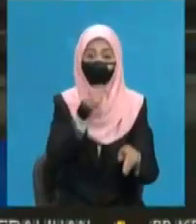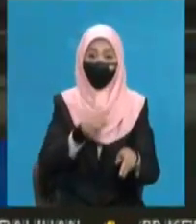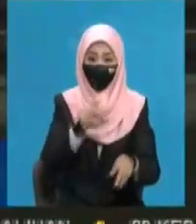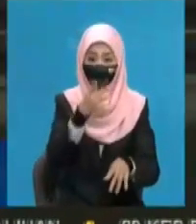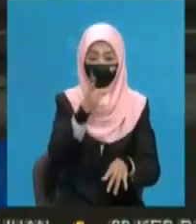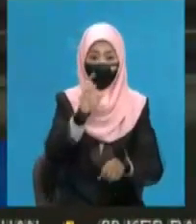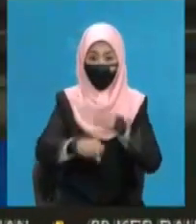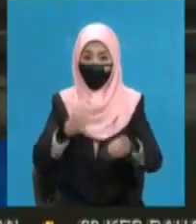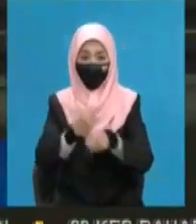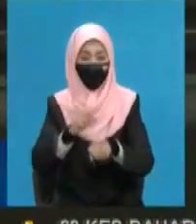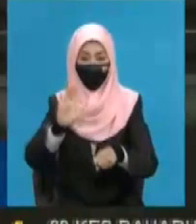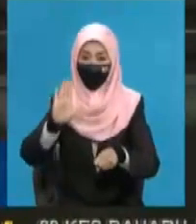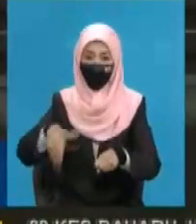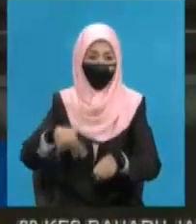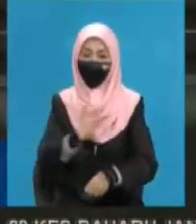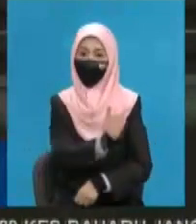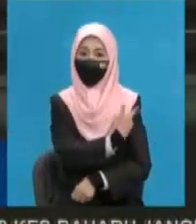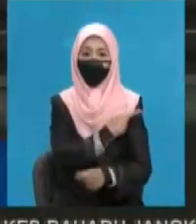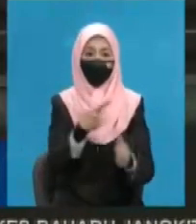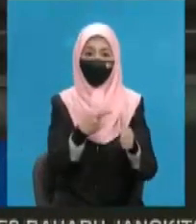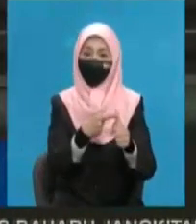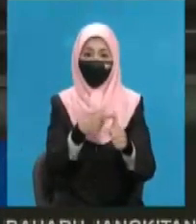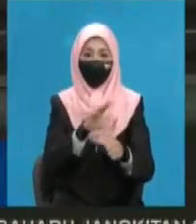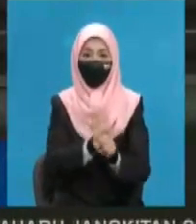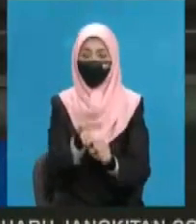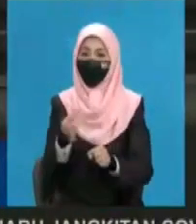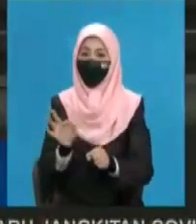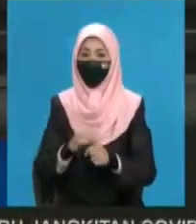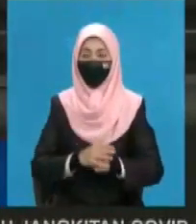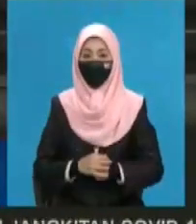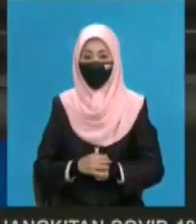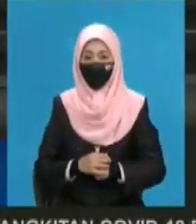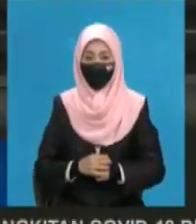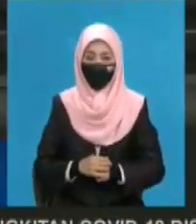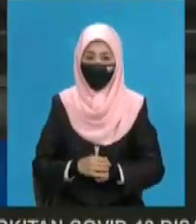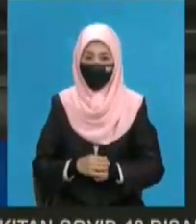keatas dan belum lagi menerima suntikan reaction kubisme Mas